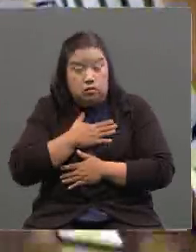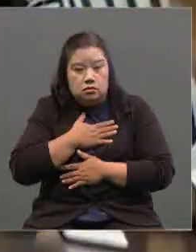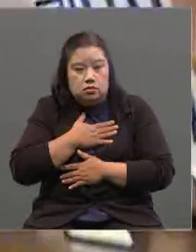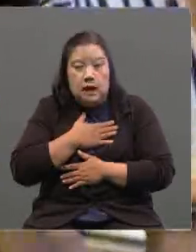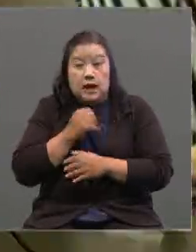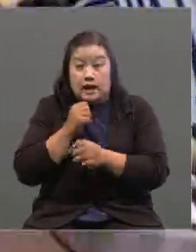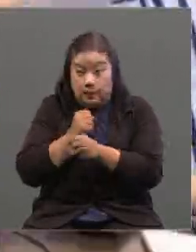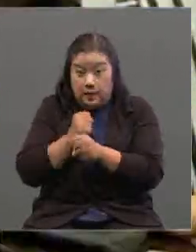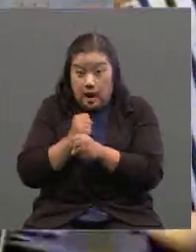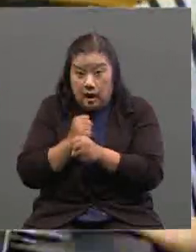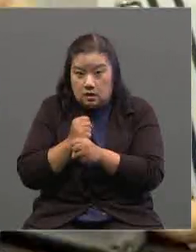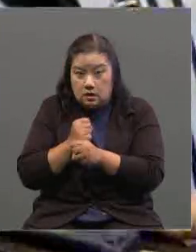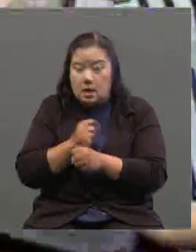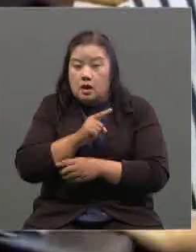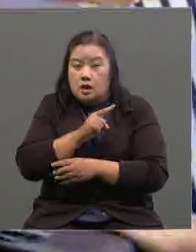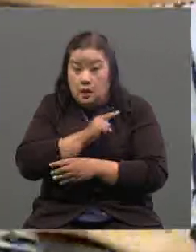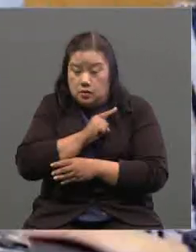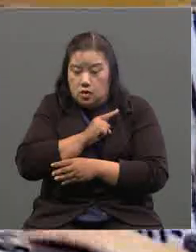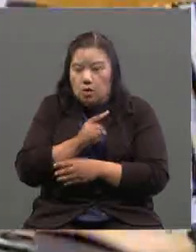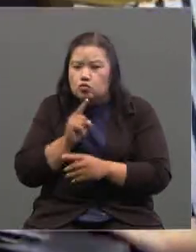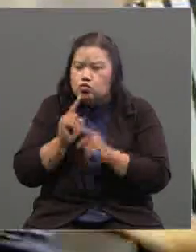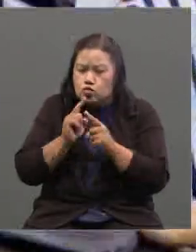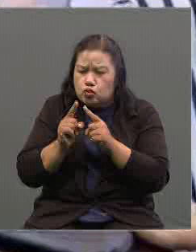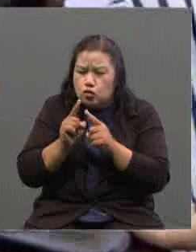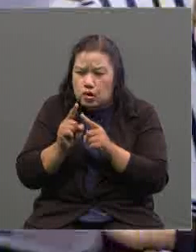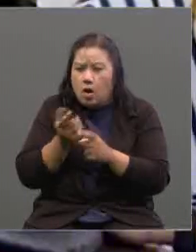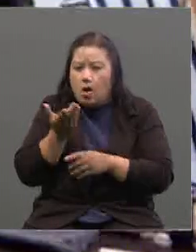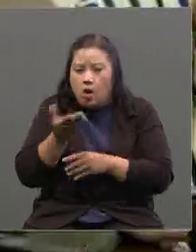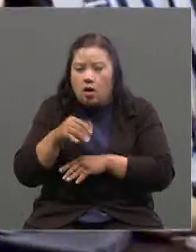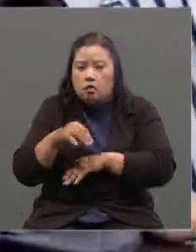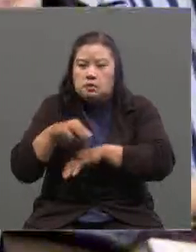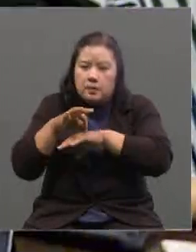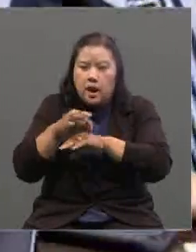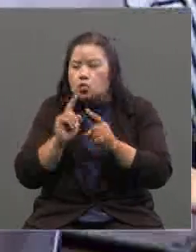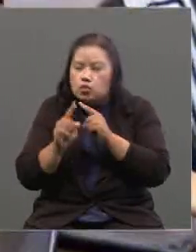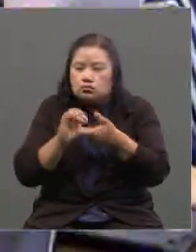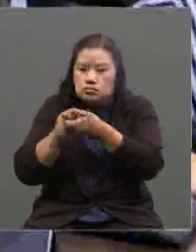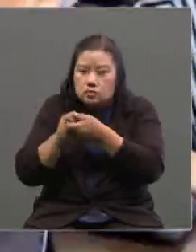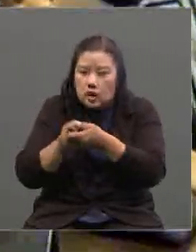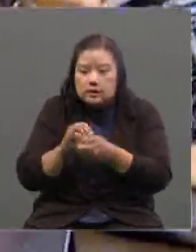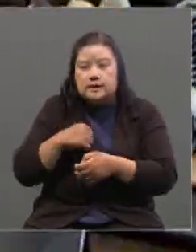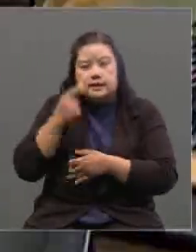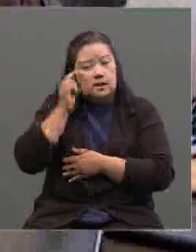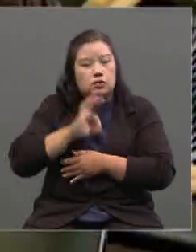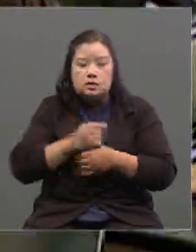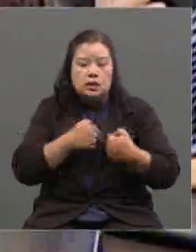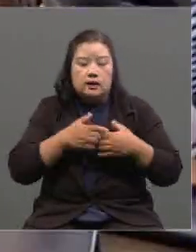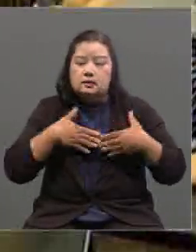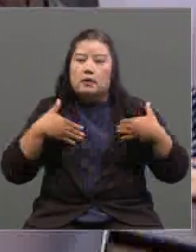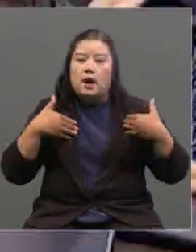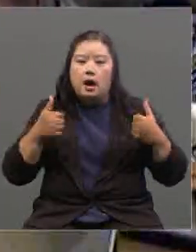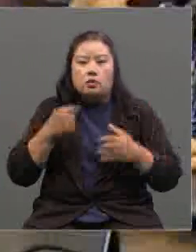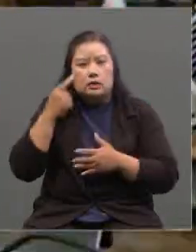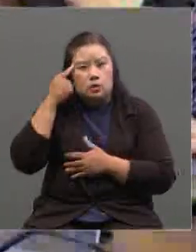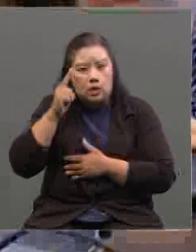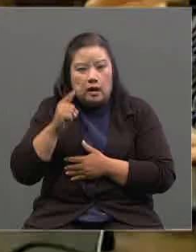รจาพรรคเพื่อไทยรู้สึกปลดล็อกตนเองและรู้สึกโล่งใจคาดว่าจะได้เสียงสว60-70เสียงที่ผล